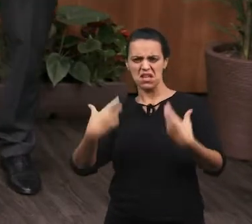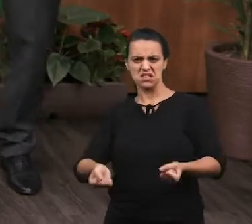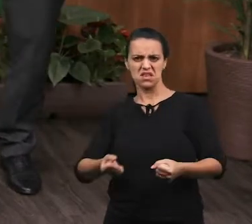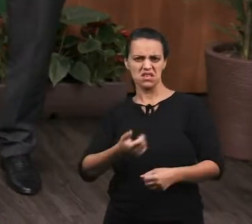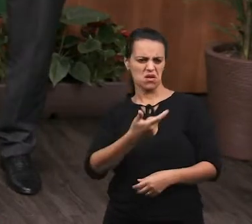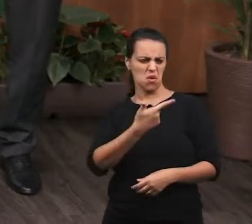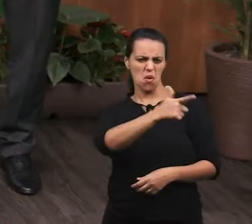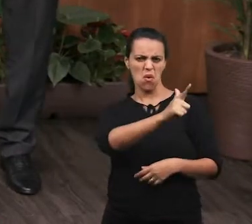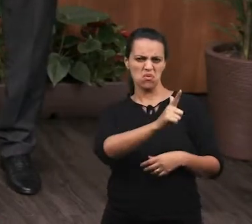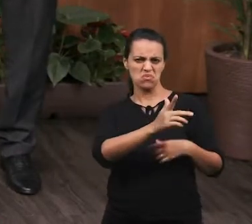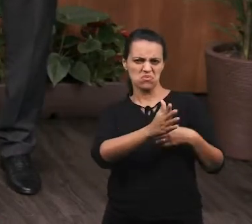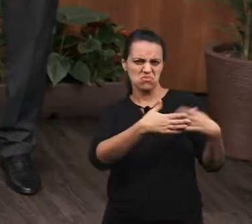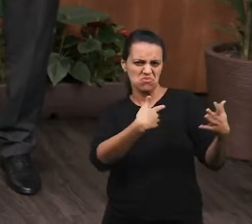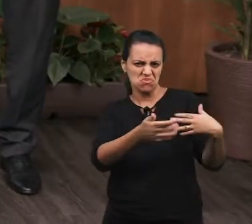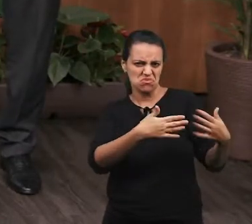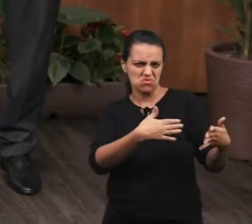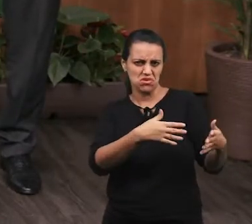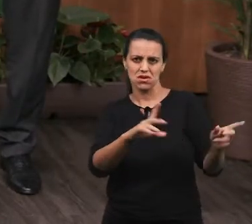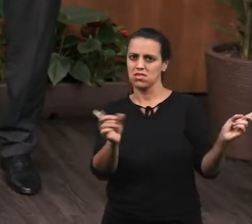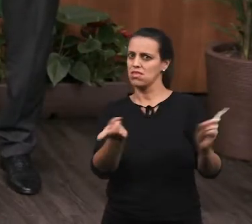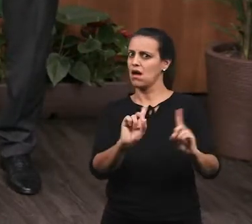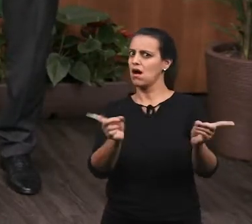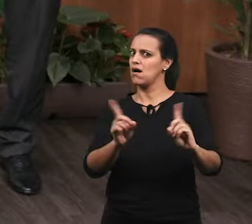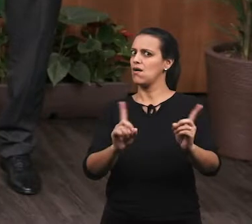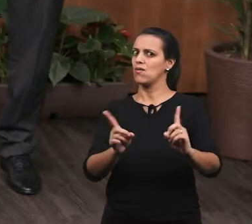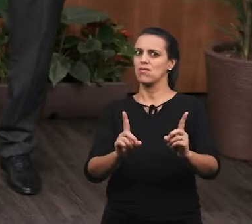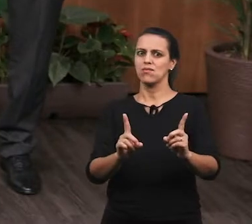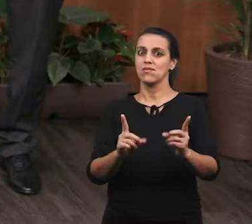топтать. И Бог, он не принимал курение